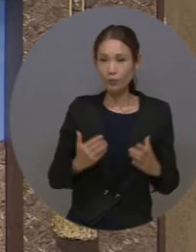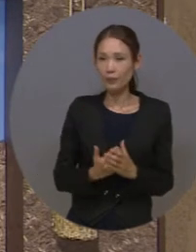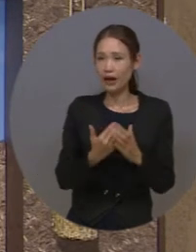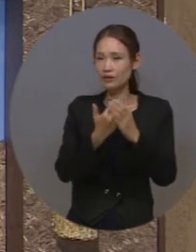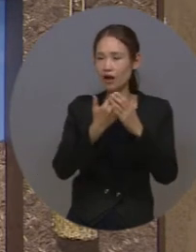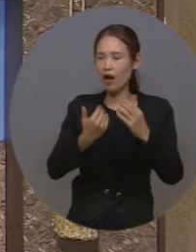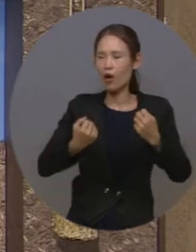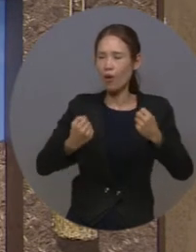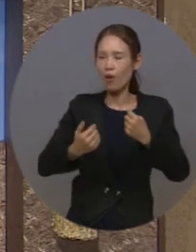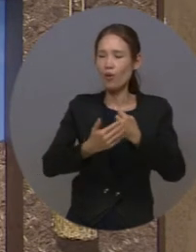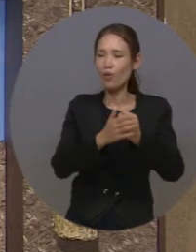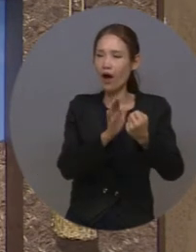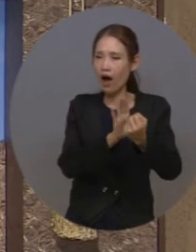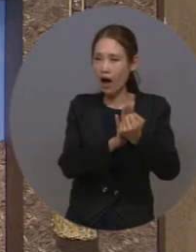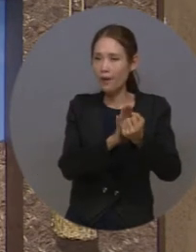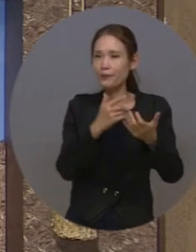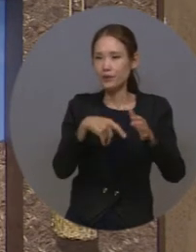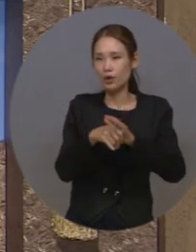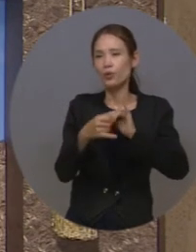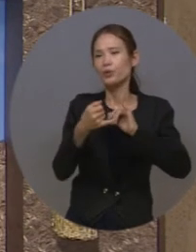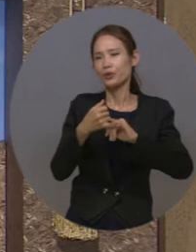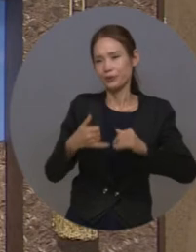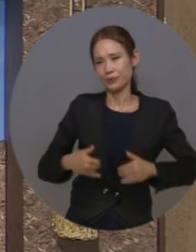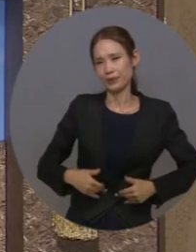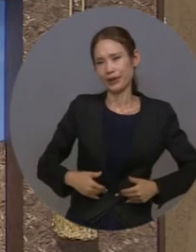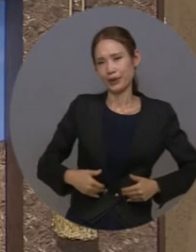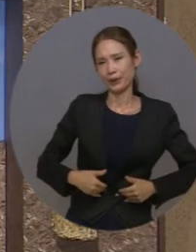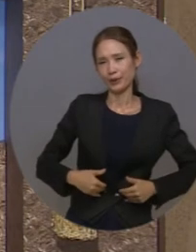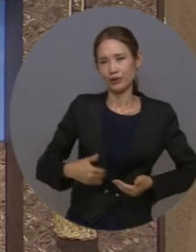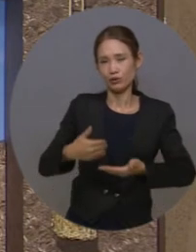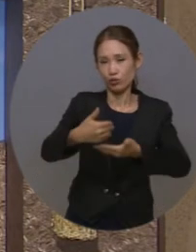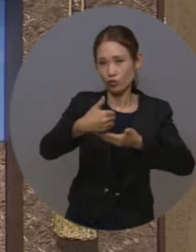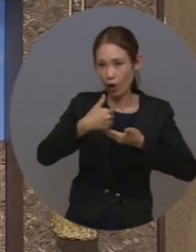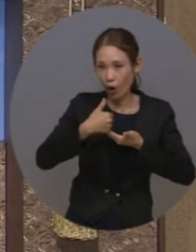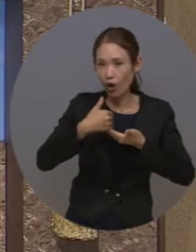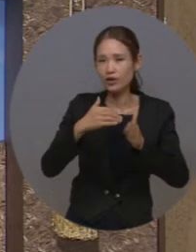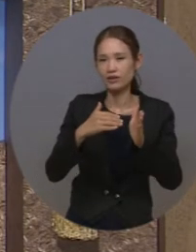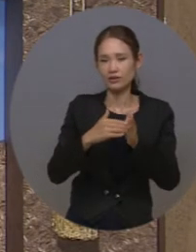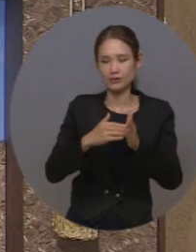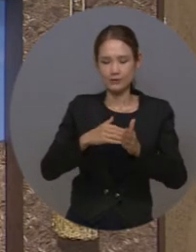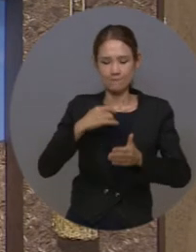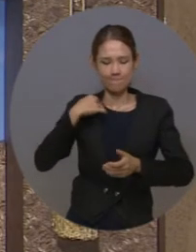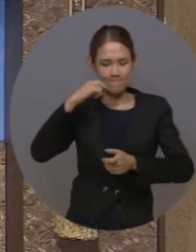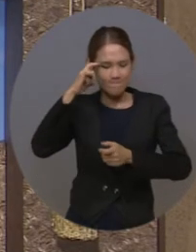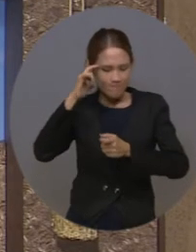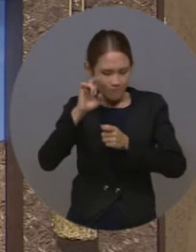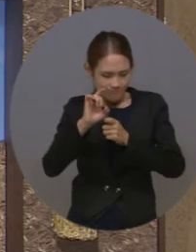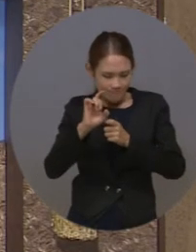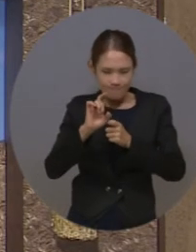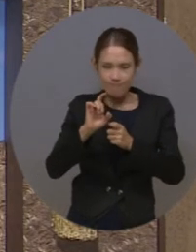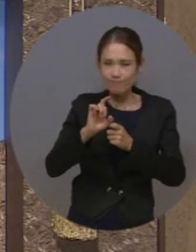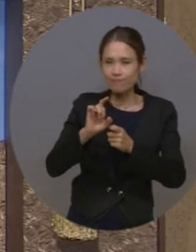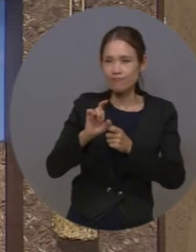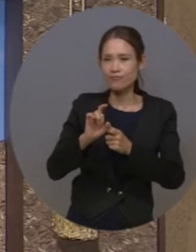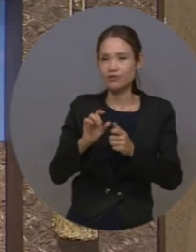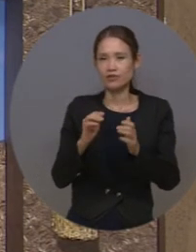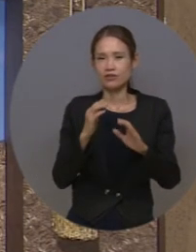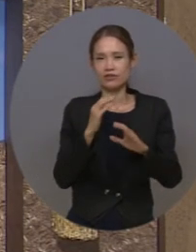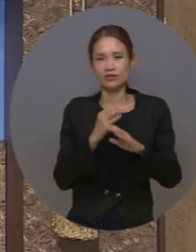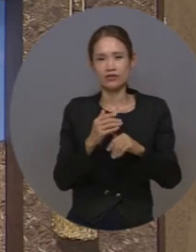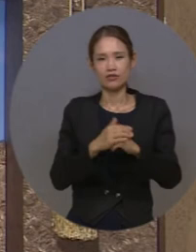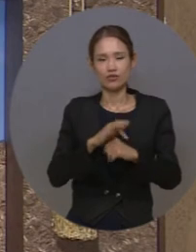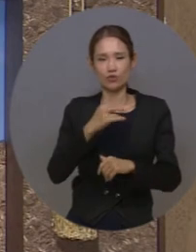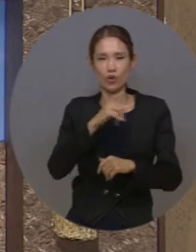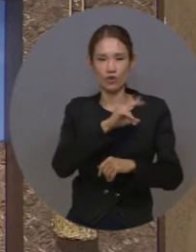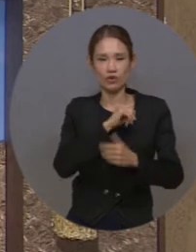합을 위해서 당신이 필요하다. 그래서 그 권유를 받고 제가 고민 끝에 도의원이라는 그